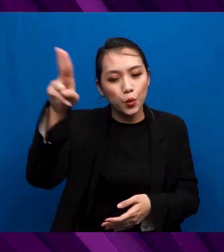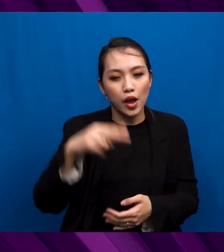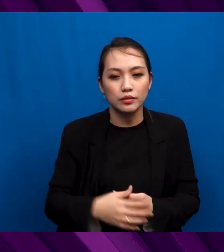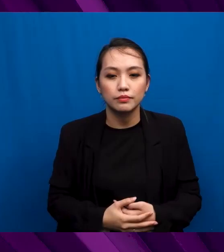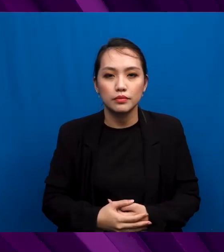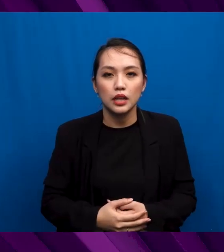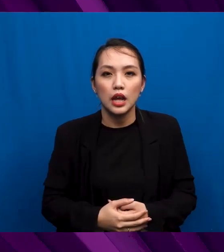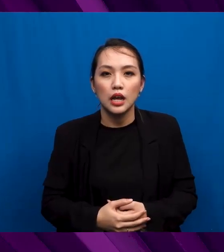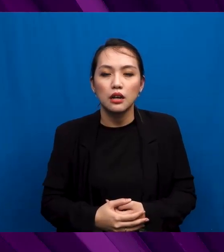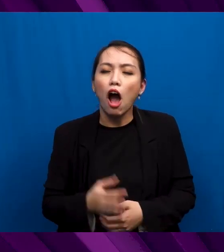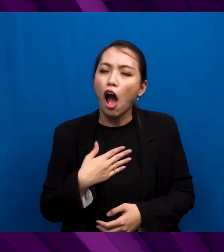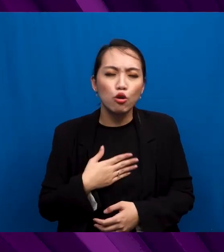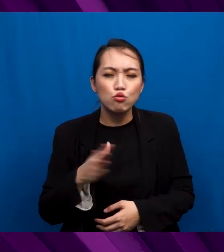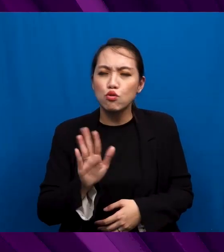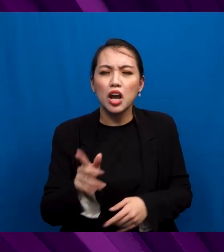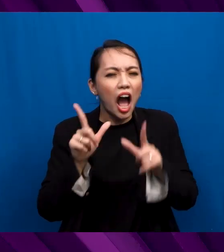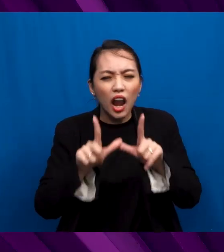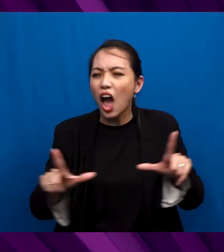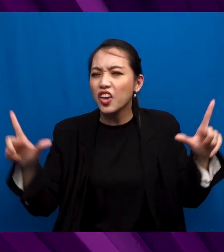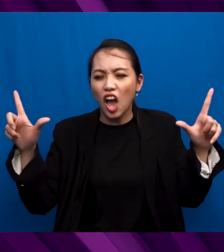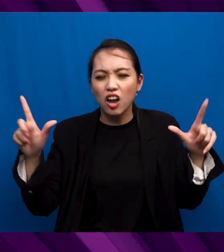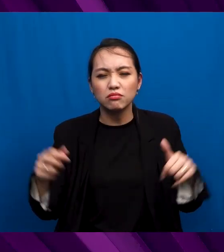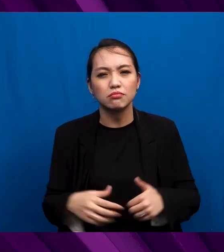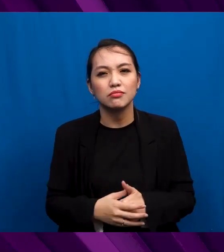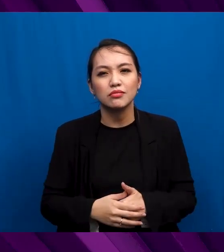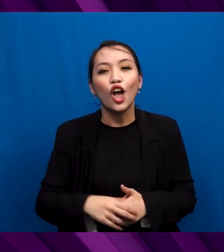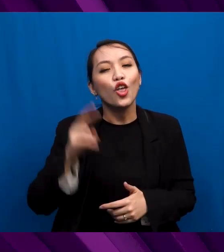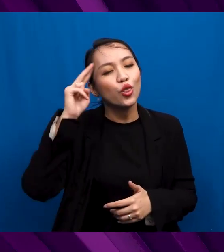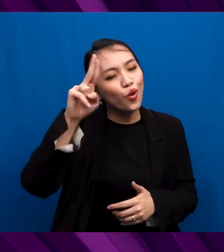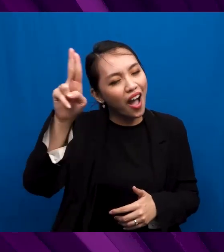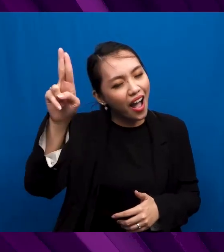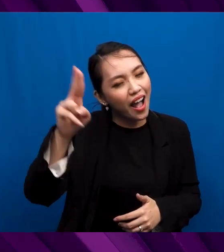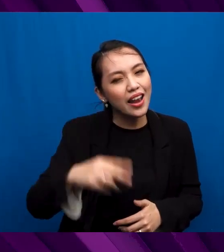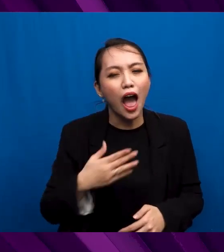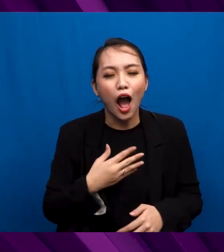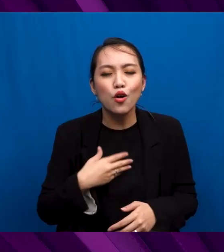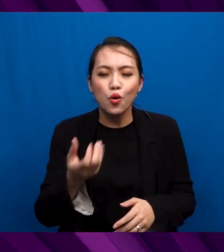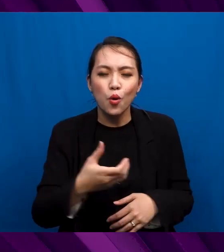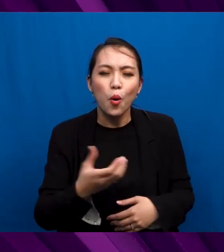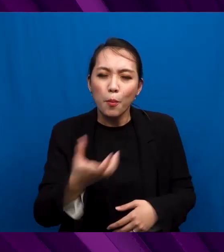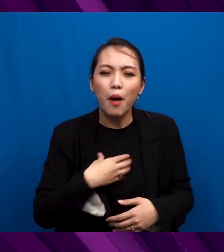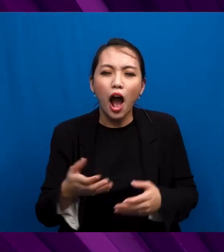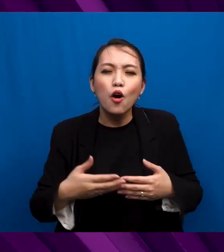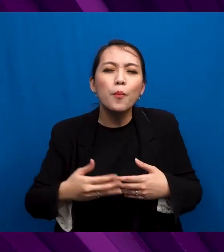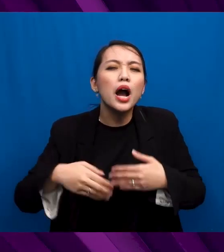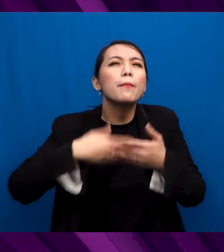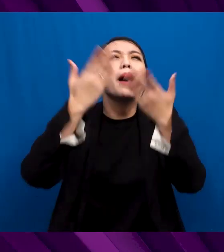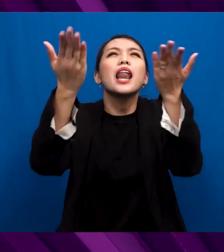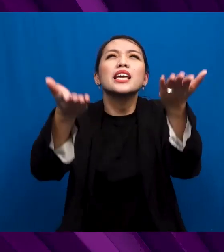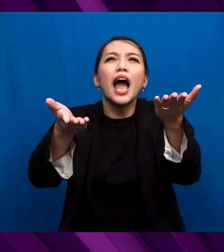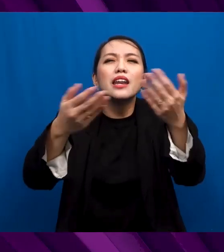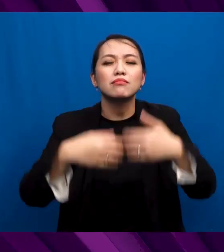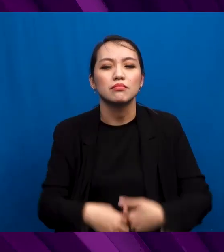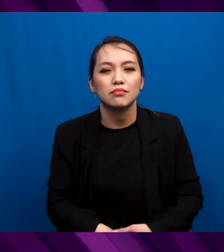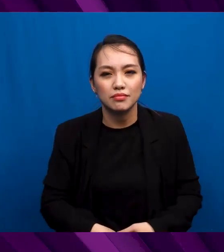mati dan dihukum, tapi Engkau membebaskan dan menyelamatkan. Tuhan, aku hanya mengembalikan, tidak bisa memberi kepadamu. Aku tidak